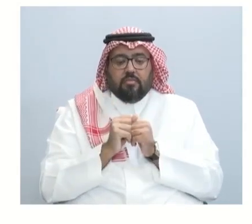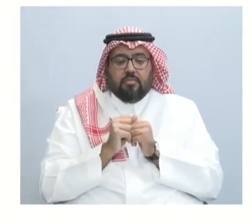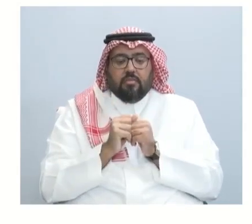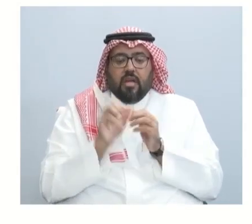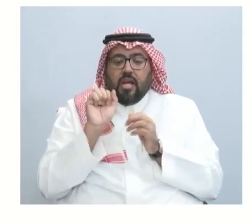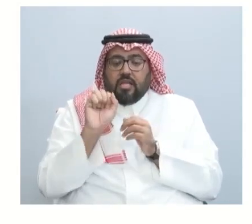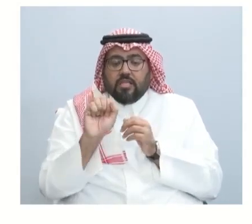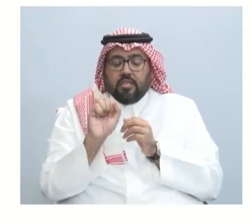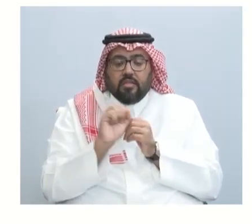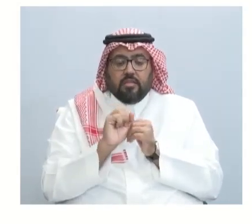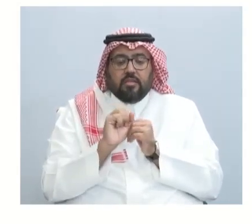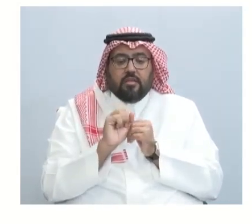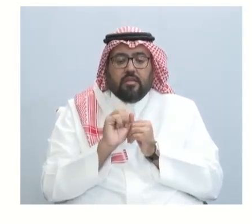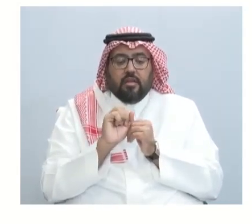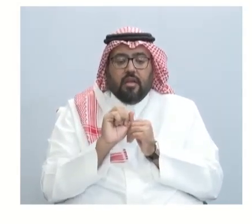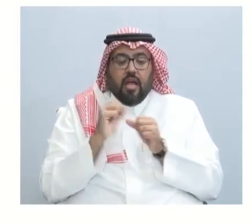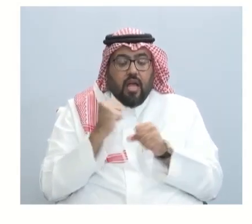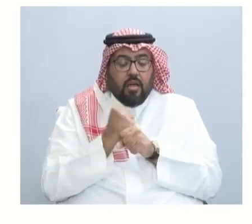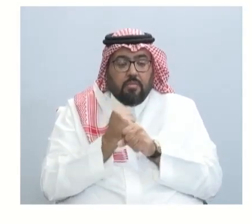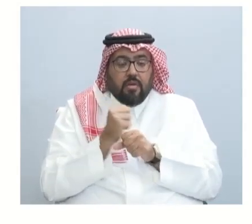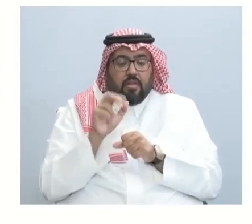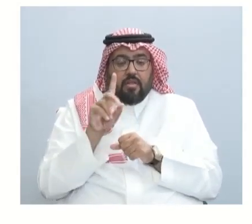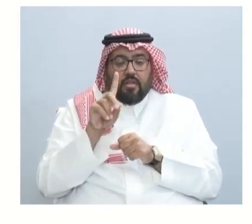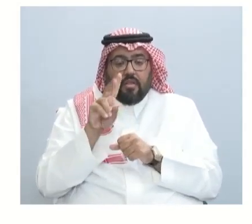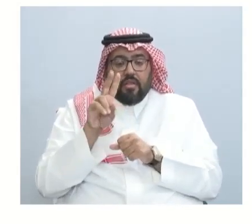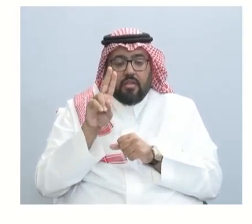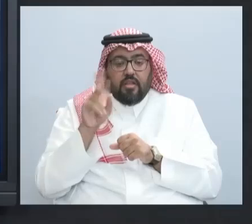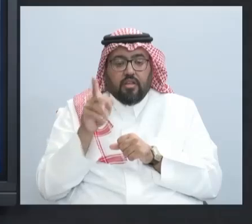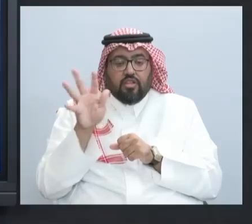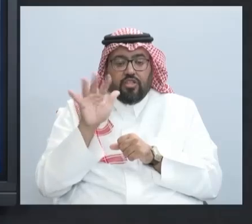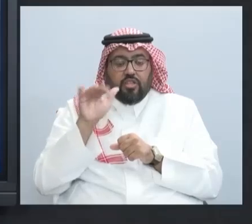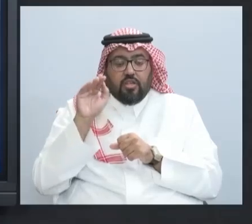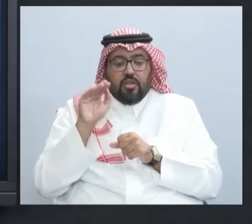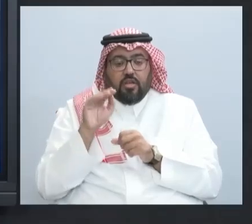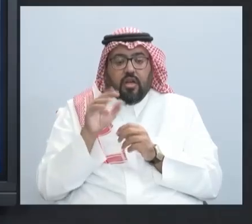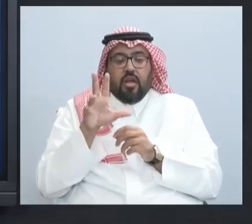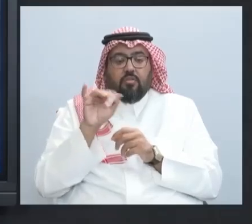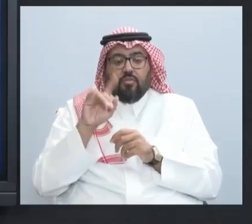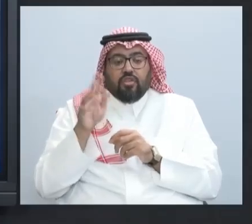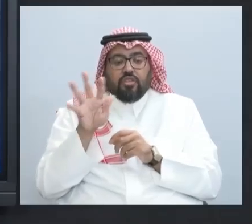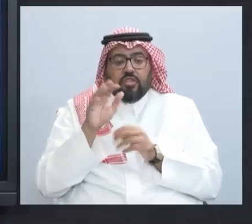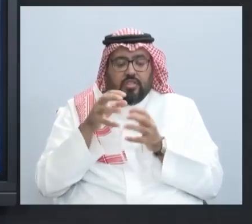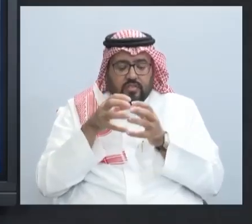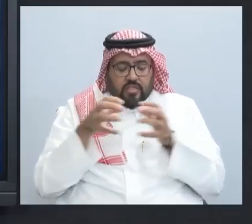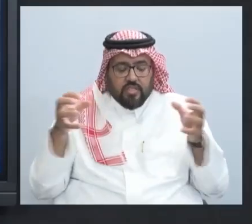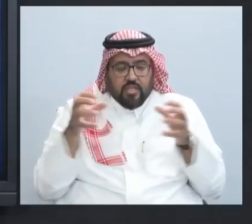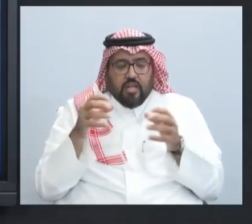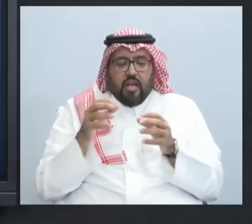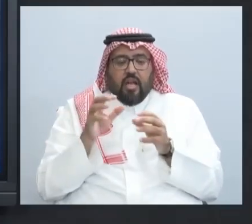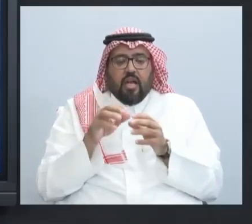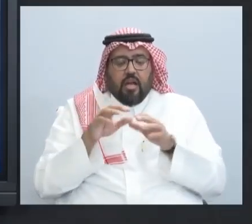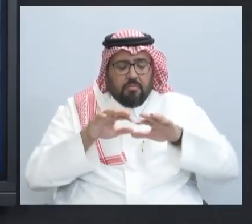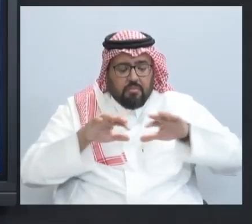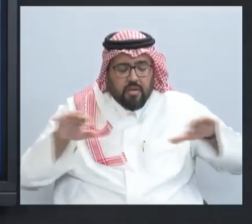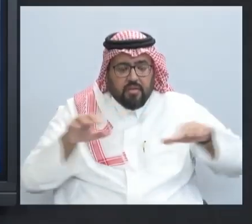هذه الخاصيه او في هذه العمليه وهي عمليه الترشيح نستخدم اداه المرشح لفصل المواد